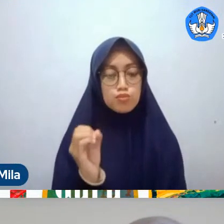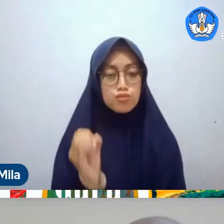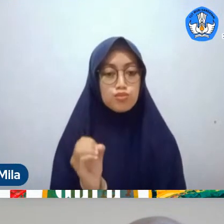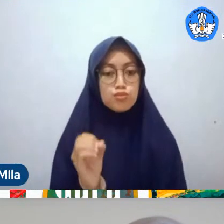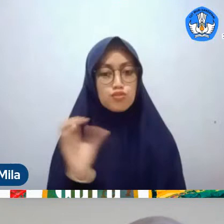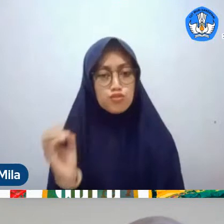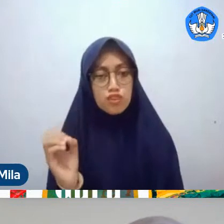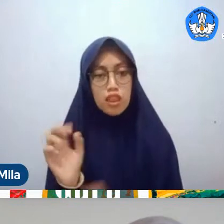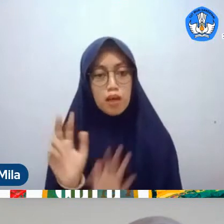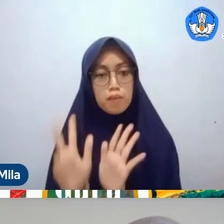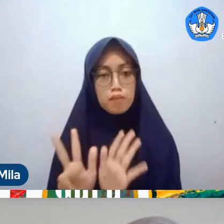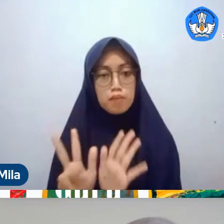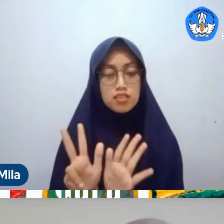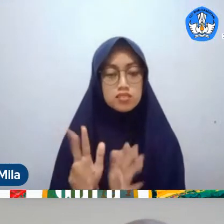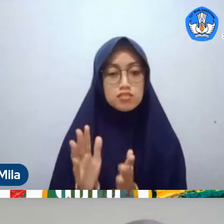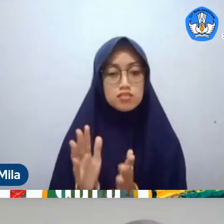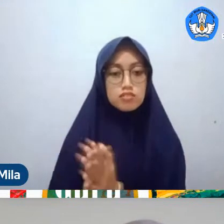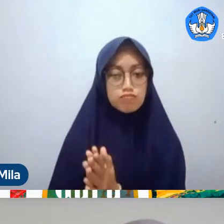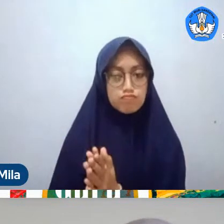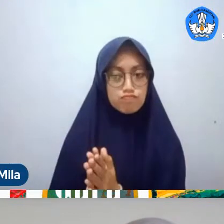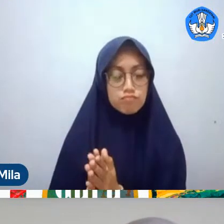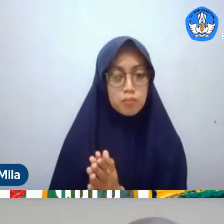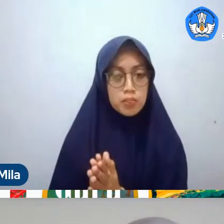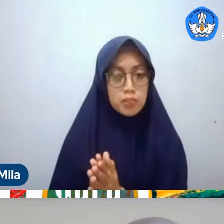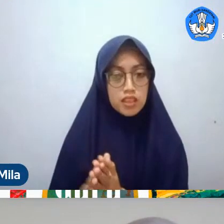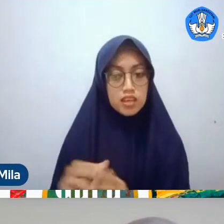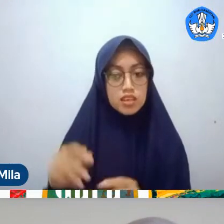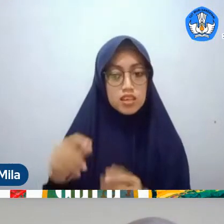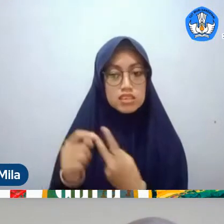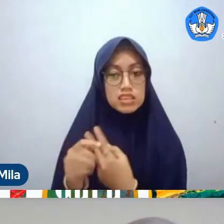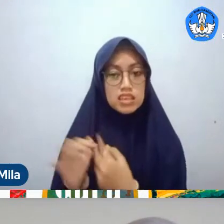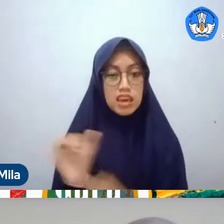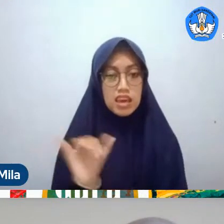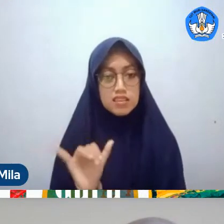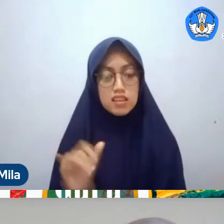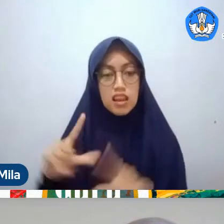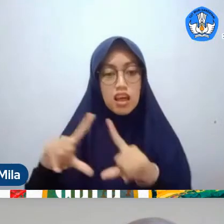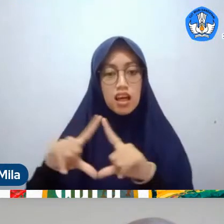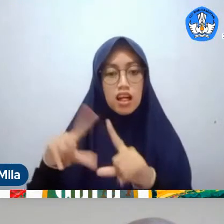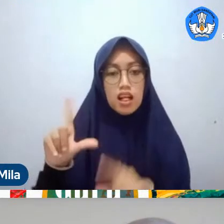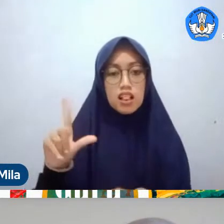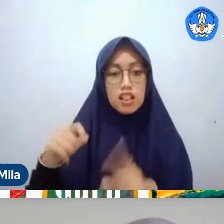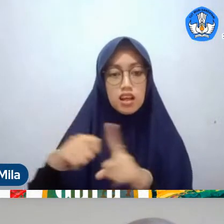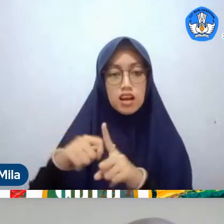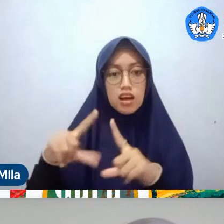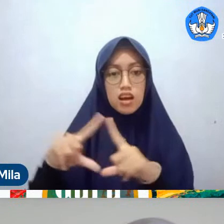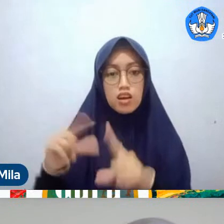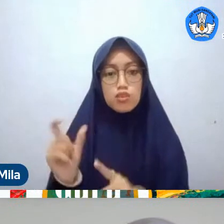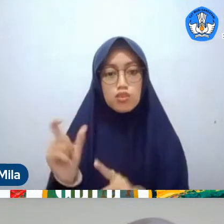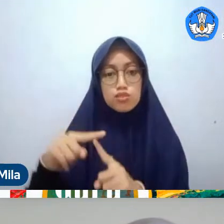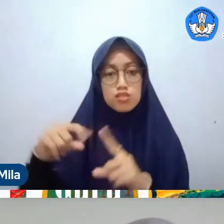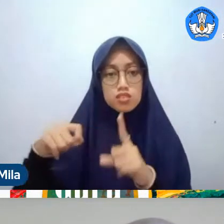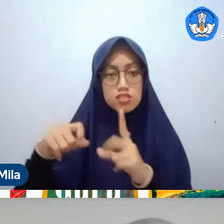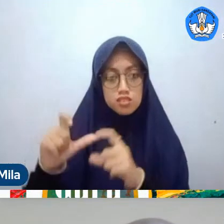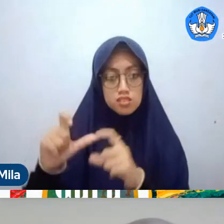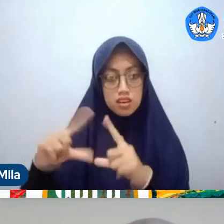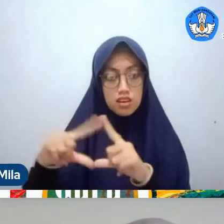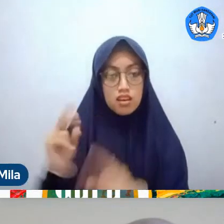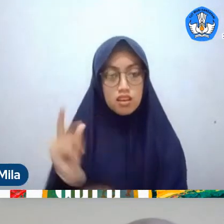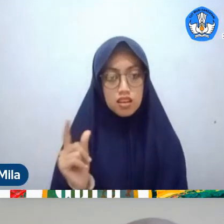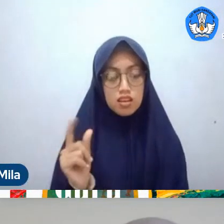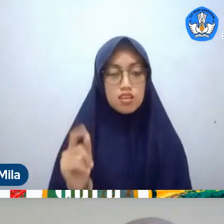di Yayasan Al-Kausar Pelita Insani, kemudian di SMP Al-Kausar Lab School